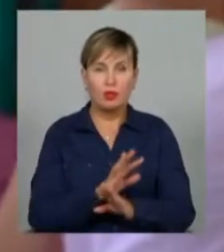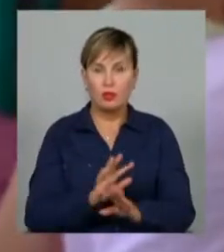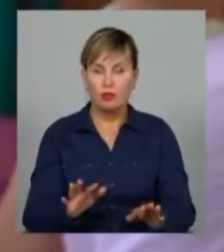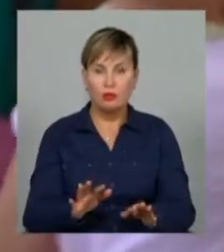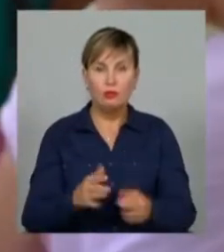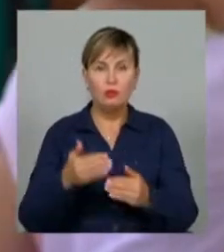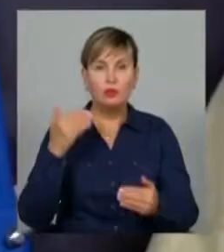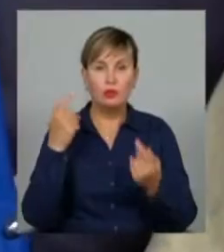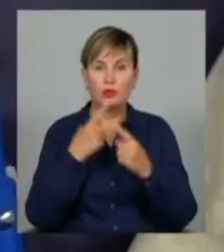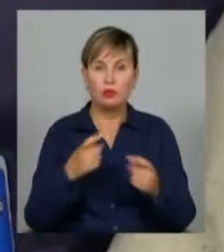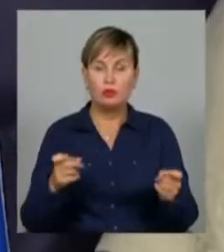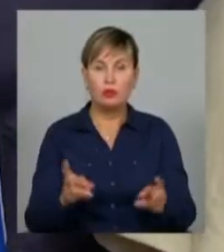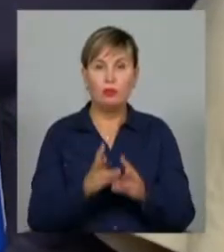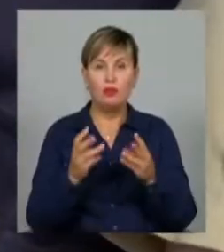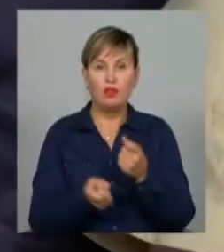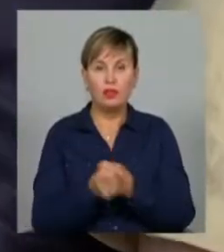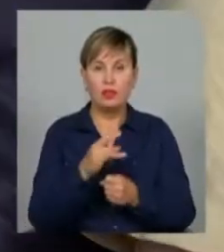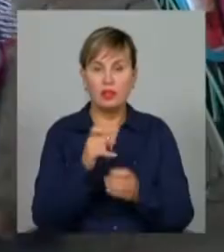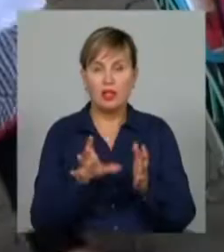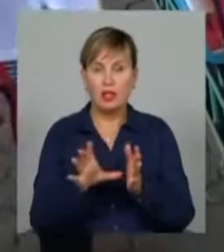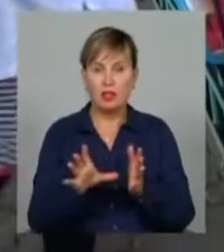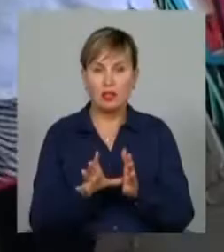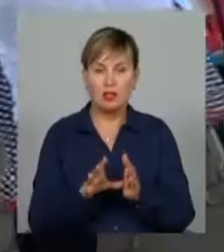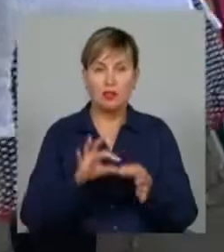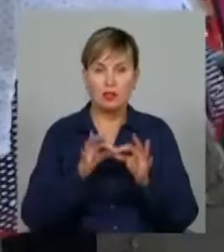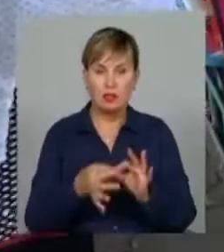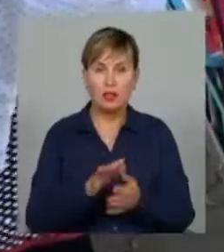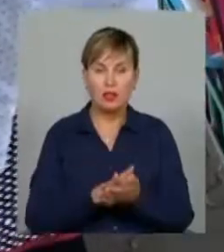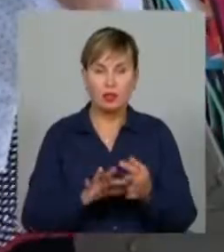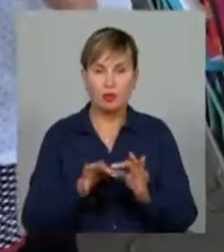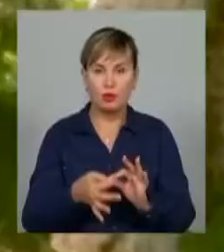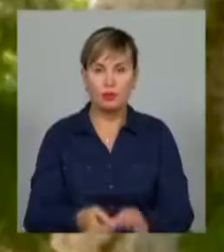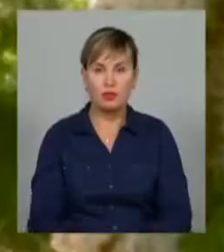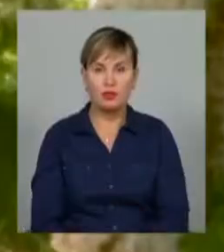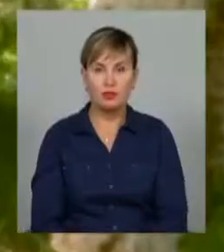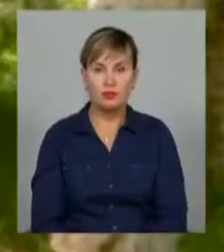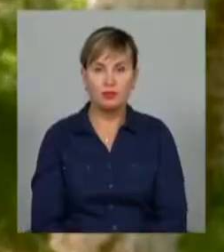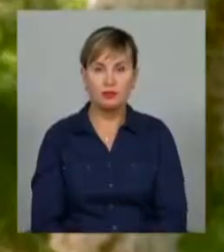дождалась. По предварительным данным, пожар возник из-за электричества. Детали выясняет рабочая группа.